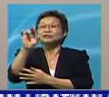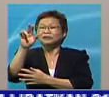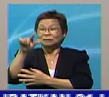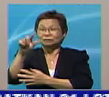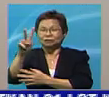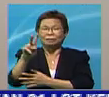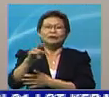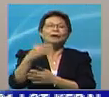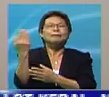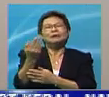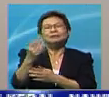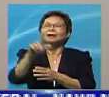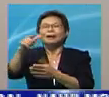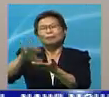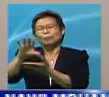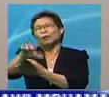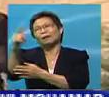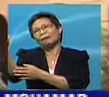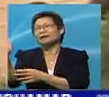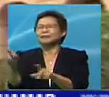portfolio pelaburan lain